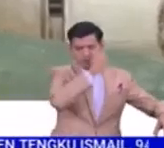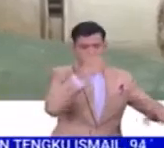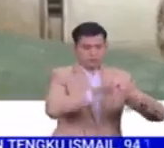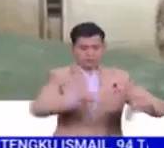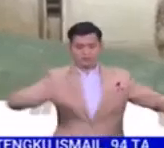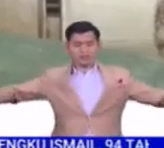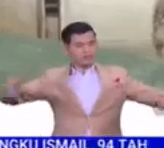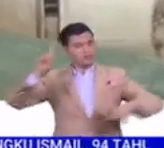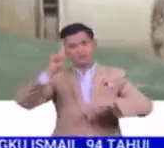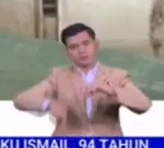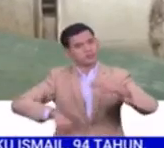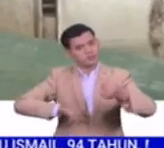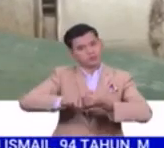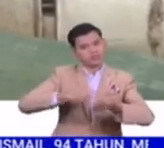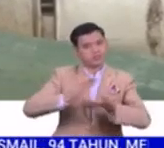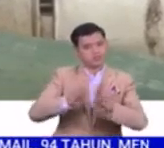kan.